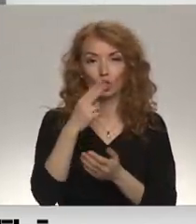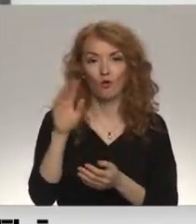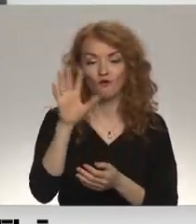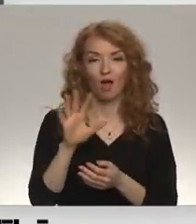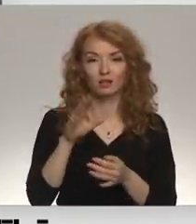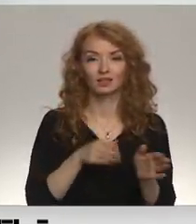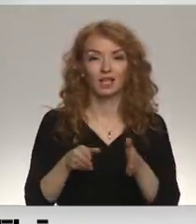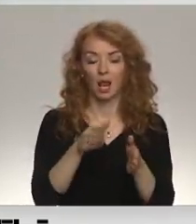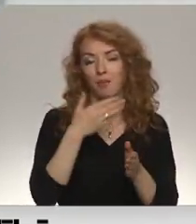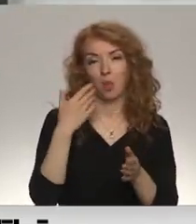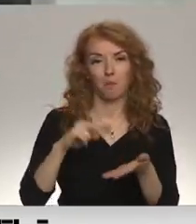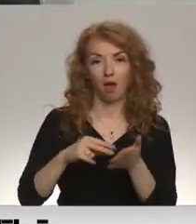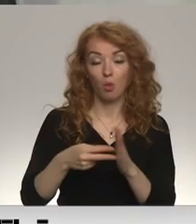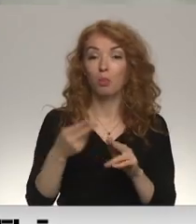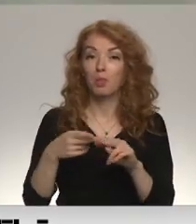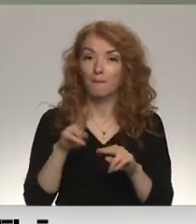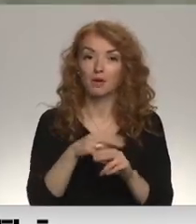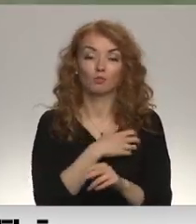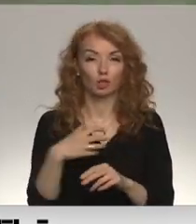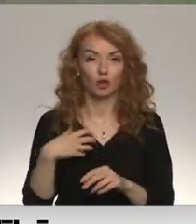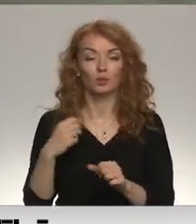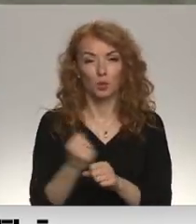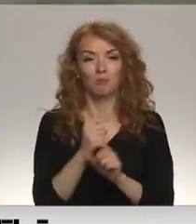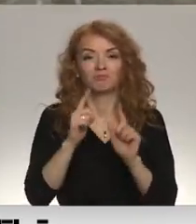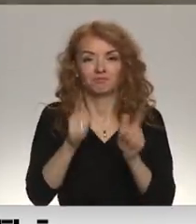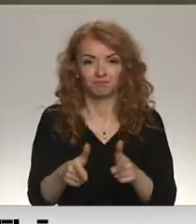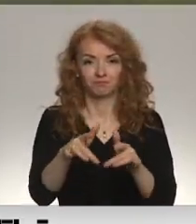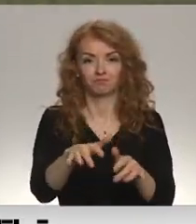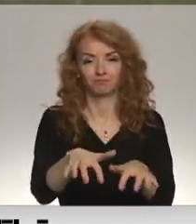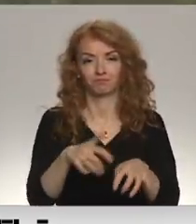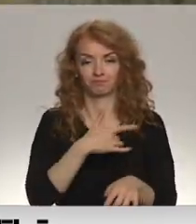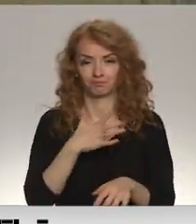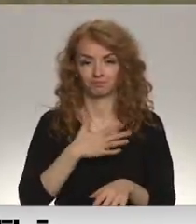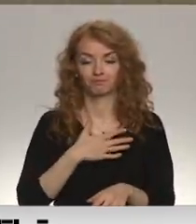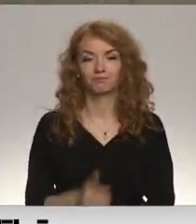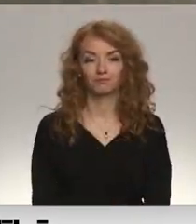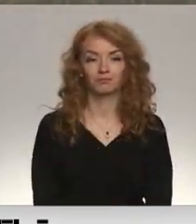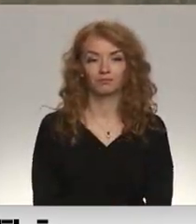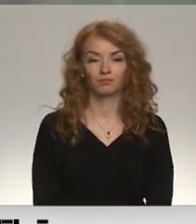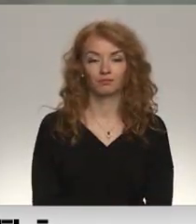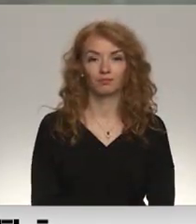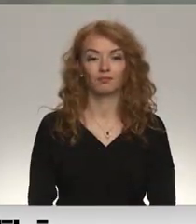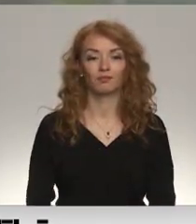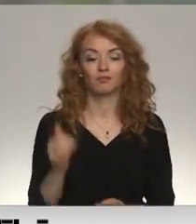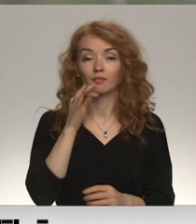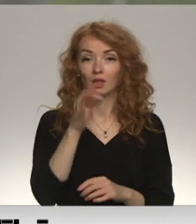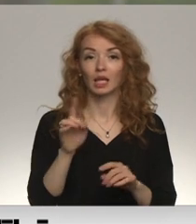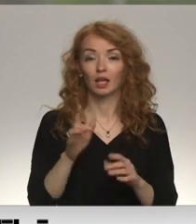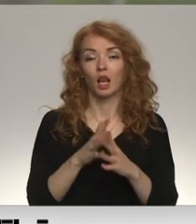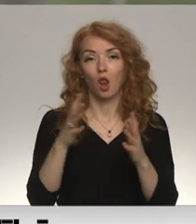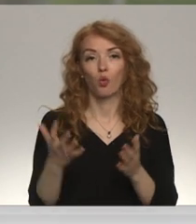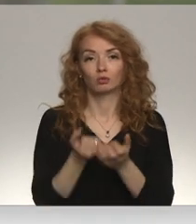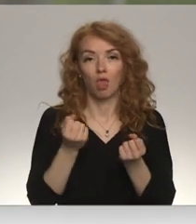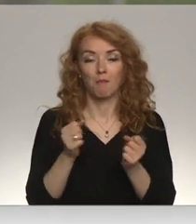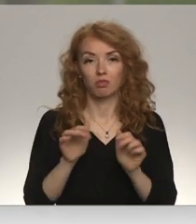valsts ceļiem nav paredzēti. Tāpēc pašvaldība tomēr piekrīt to uzturēt. Ir jopamatot ar uzņēmējdarbību, protams, un